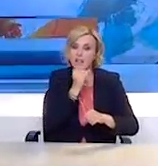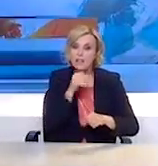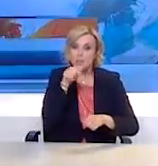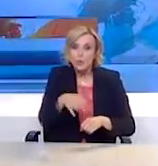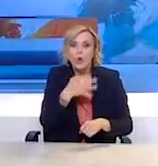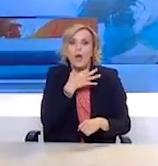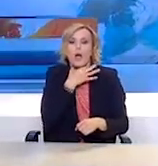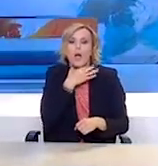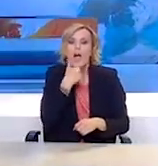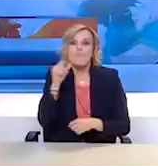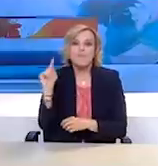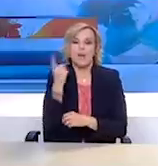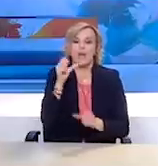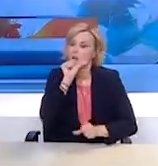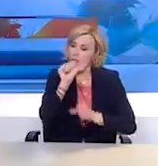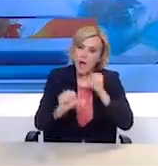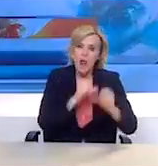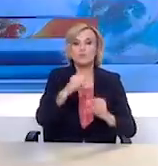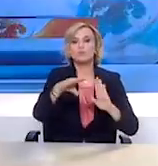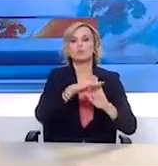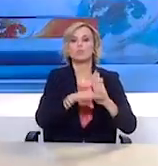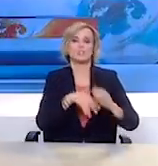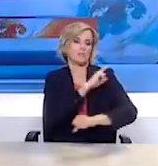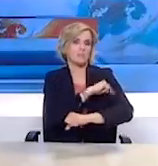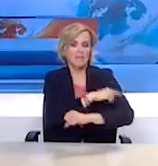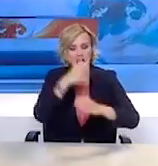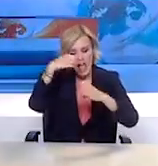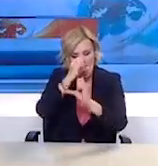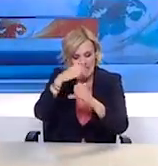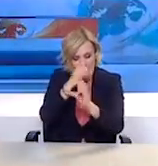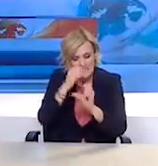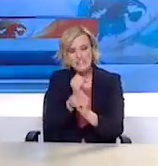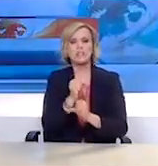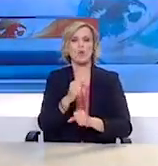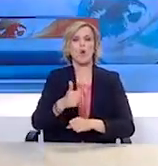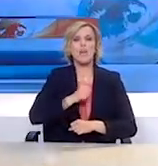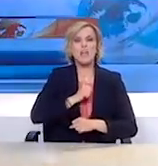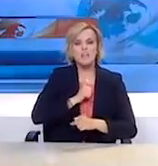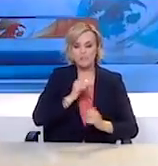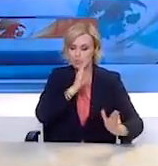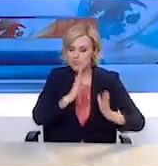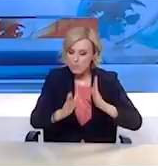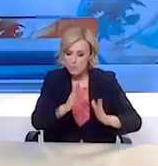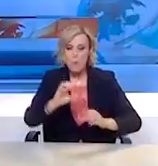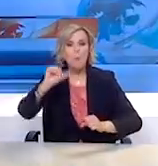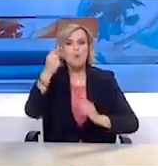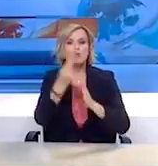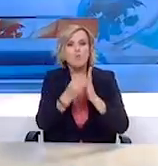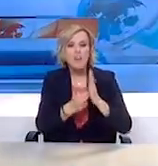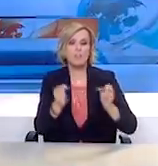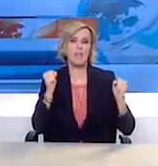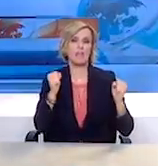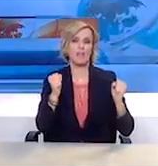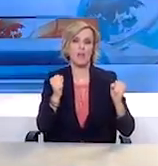σταθερή ανάπτυξη νέων, ενίσχυση των δημοσίων εργαστηρίων και στήριξη της εξωνοσοκομιακής φροντίδας, της πρωτοβάθμιας φροντίδας